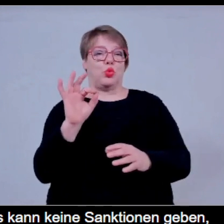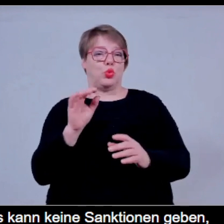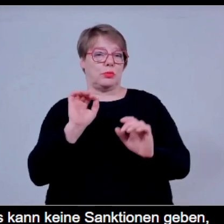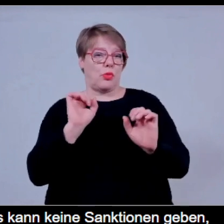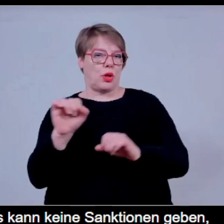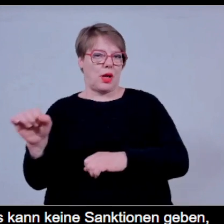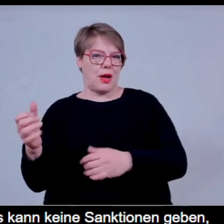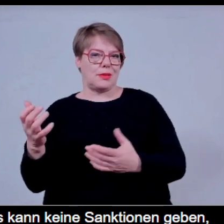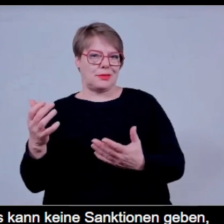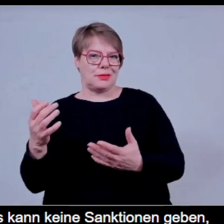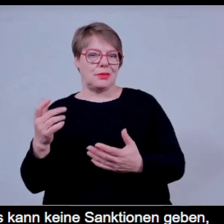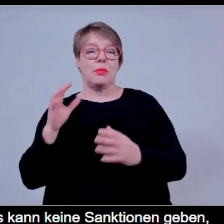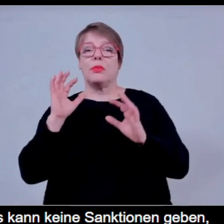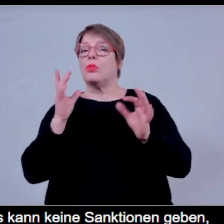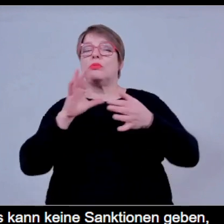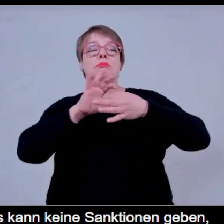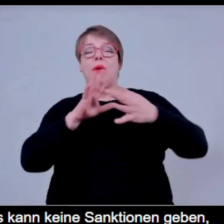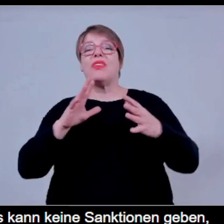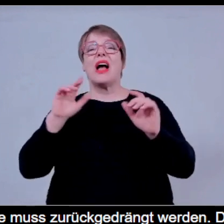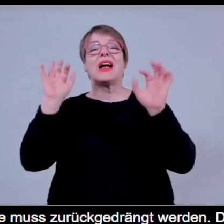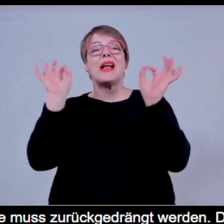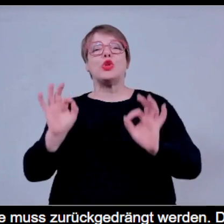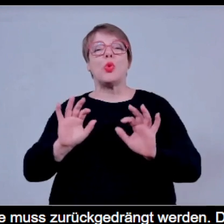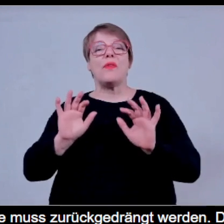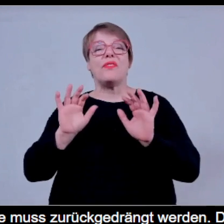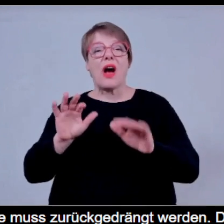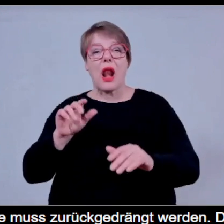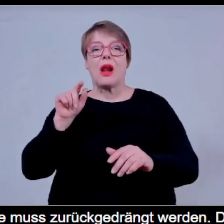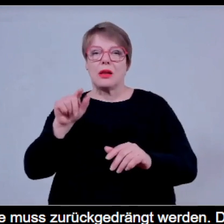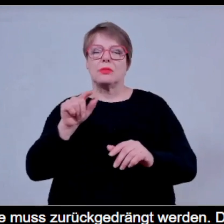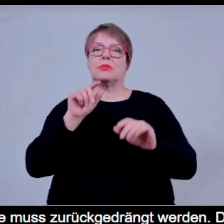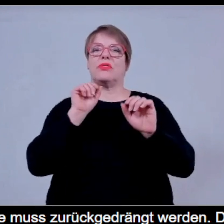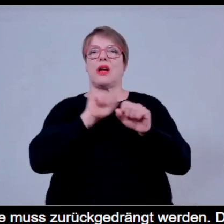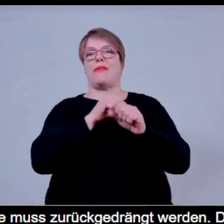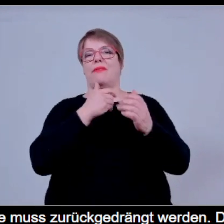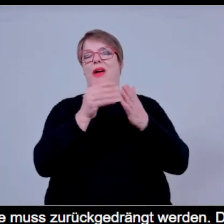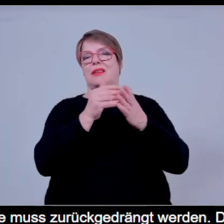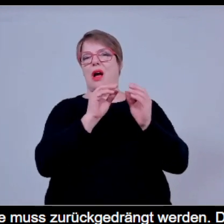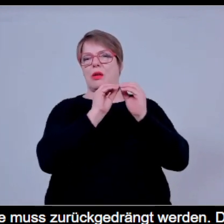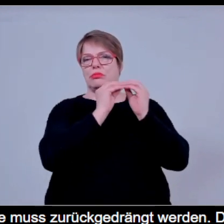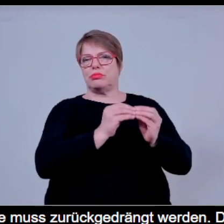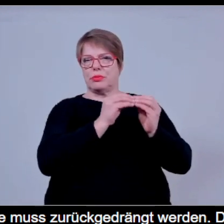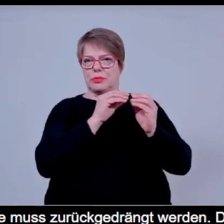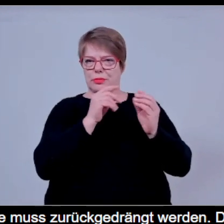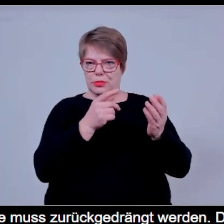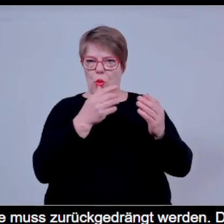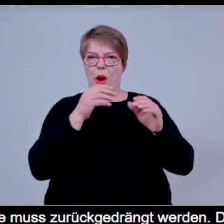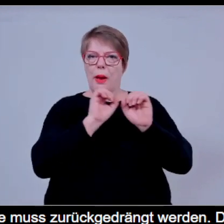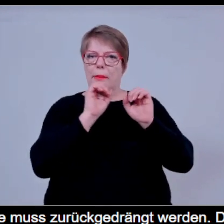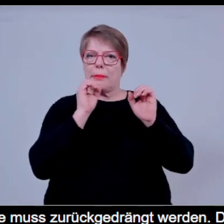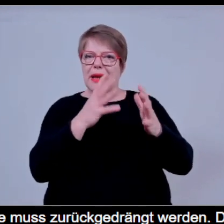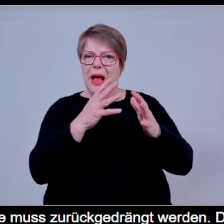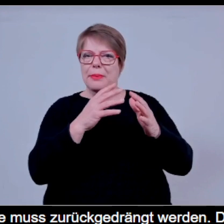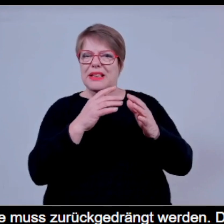den wir haben, muss man auch solche Dinge in Erwägung ziehen. Und wir haben heute beschlossen, und da bin ich sehr dankbar, dass wir den Kinderkliniken, wir haben